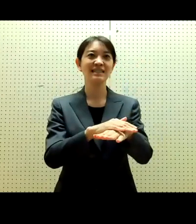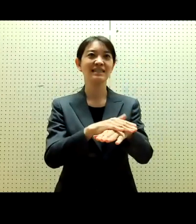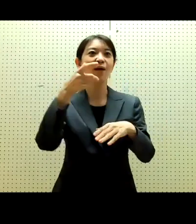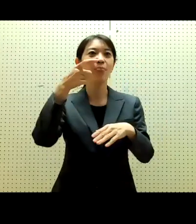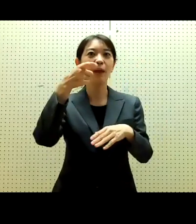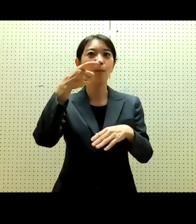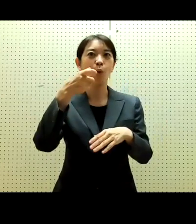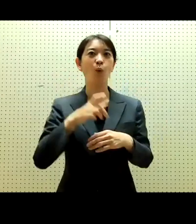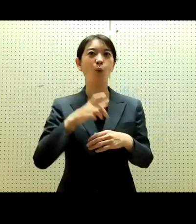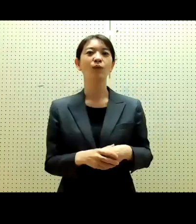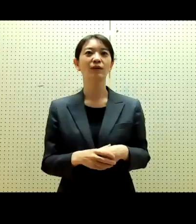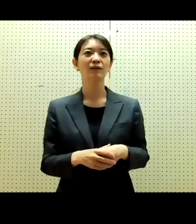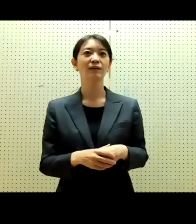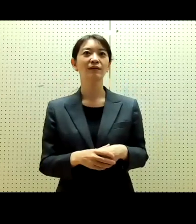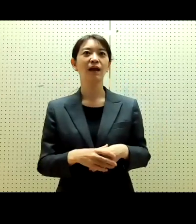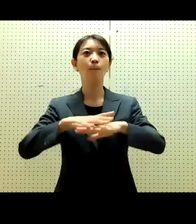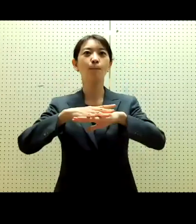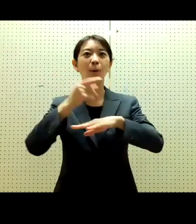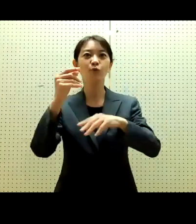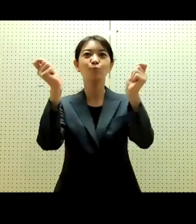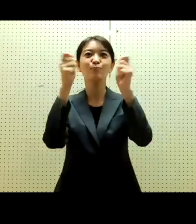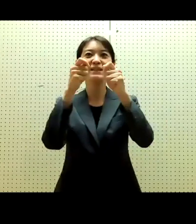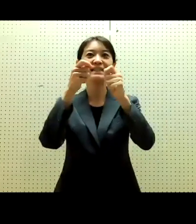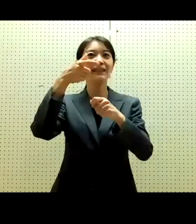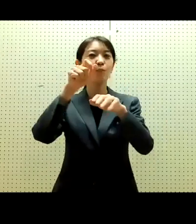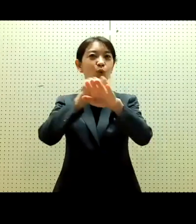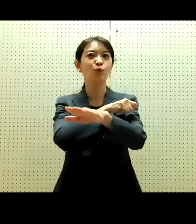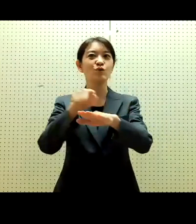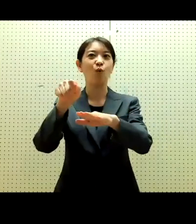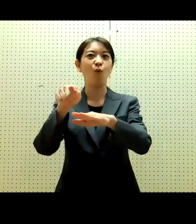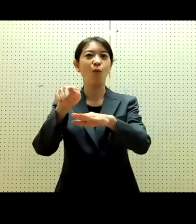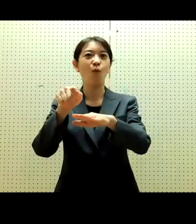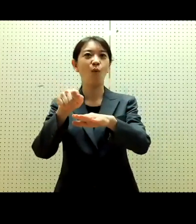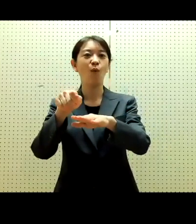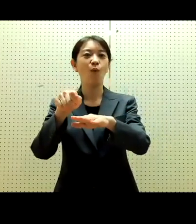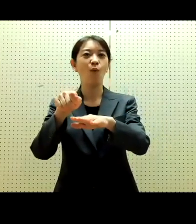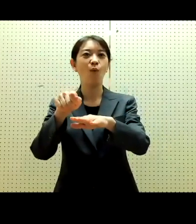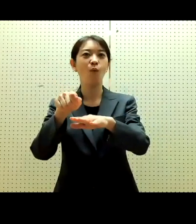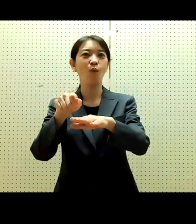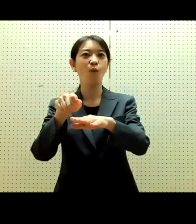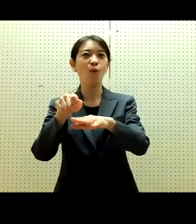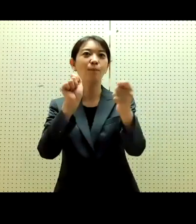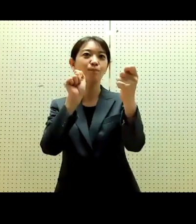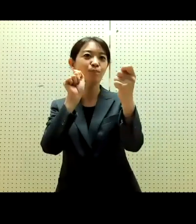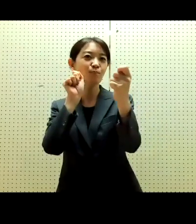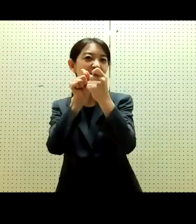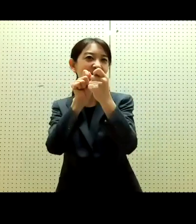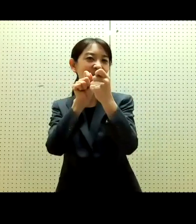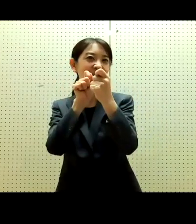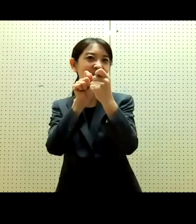まず短いゴムデッポの、特徴は、近距離で打つときに使える鉄砲